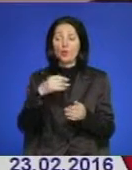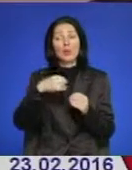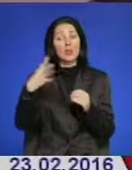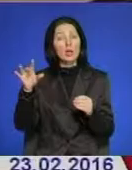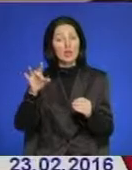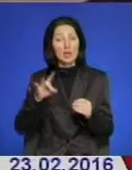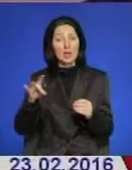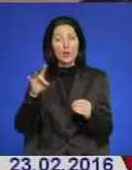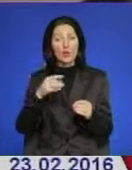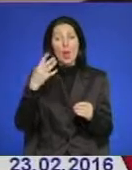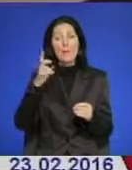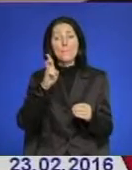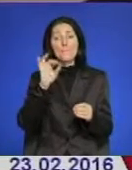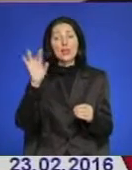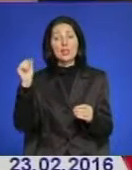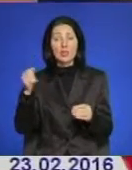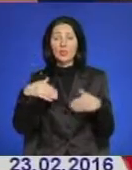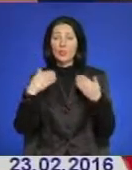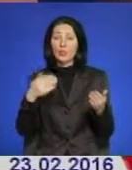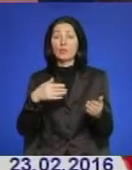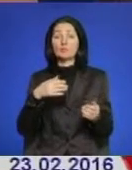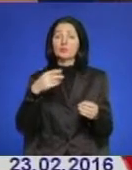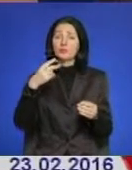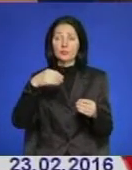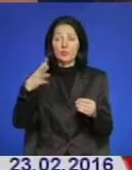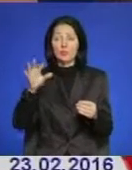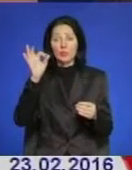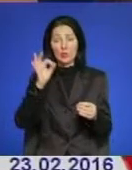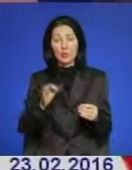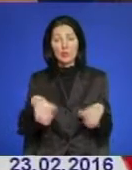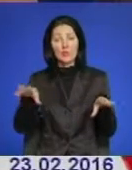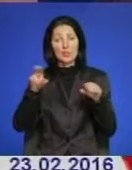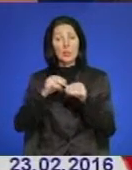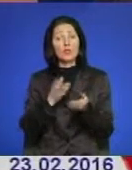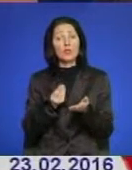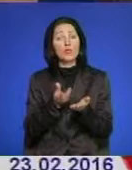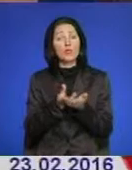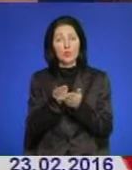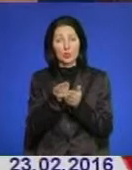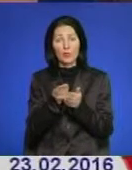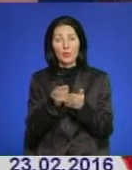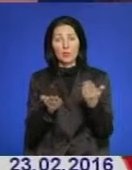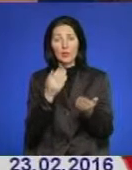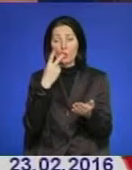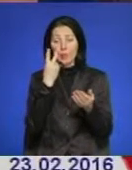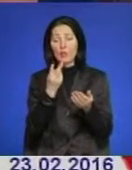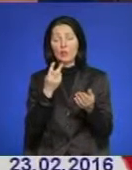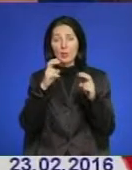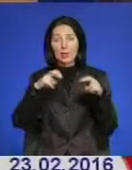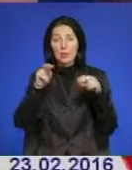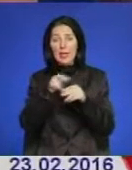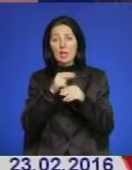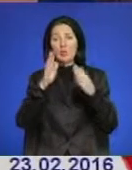район запропонував 20% співфінансування. Якщо ви передивитесь, там в основному це ремонт там криші, вони невеликі